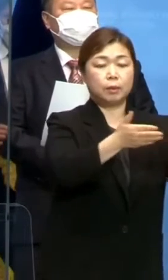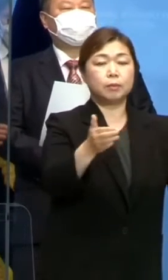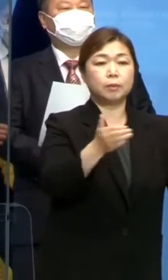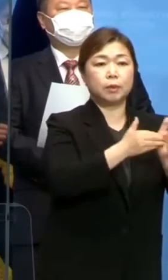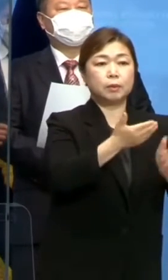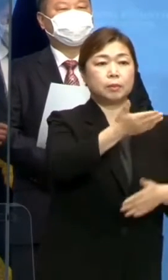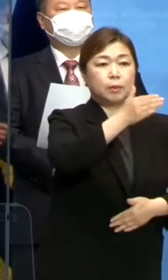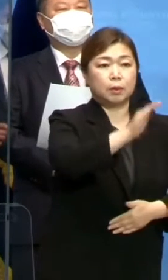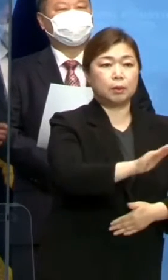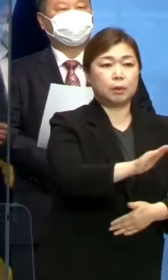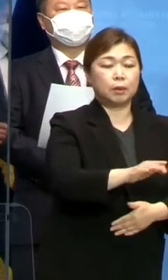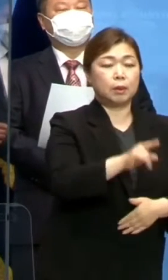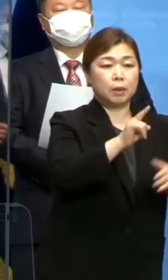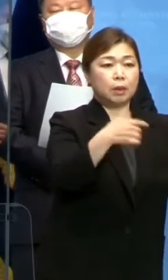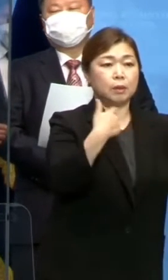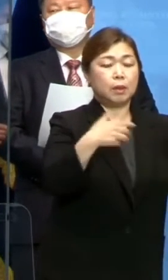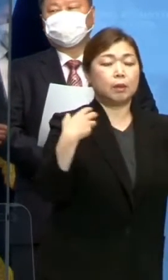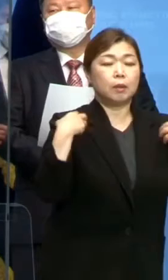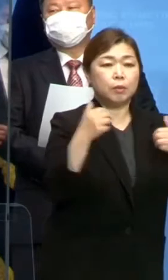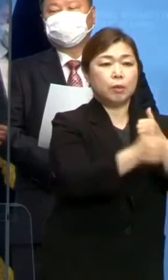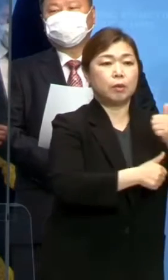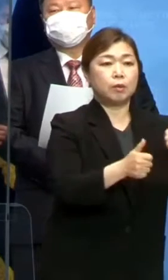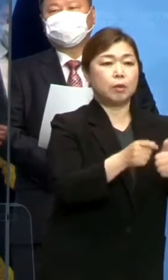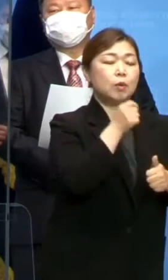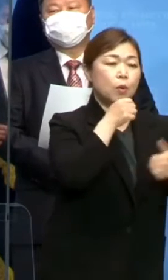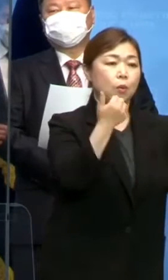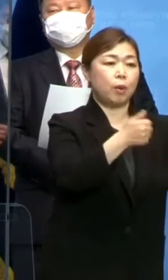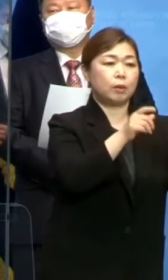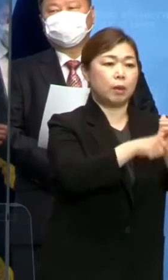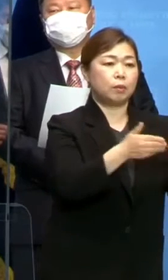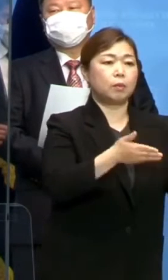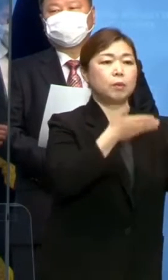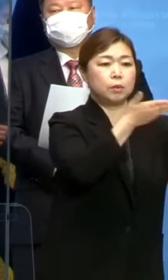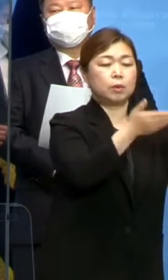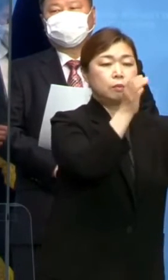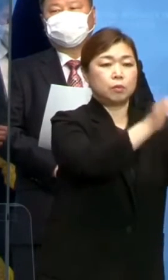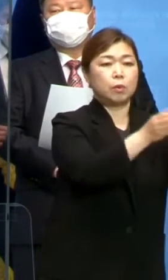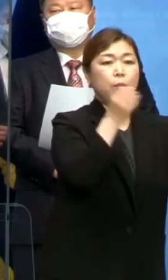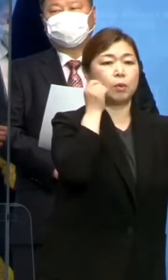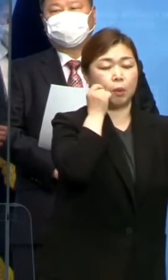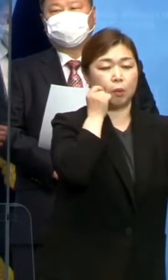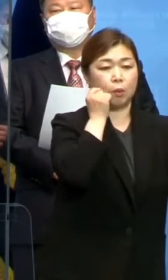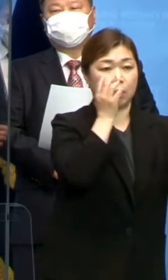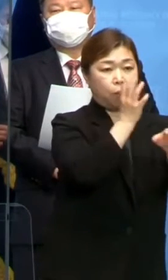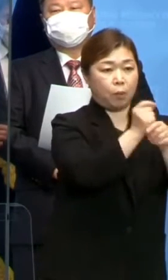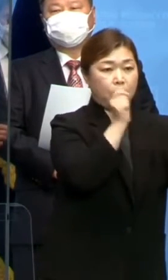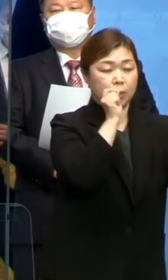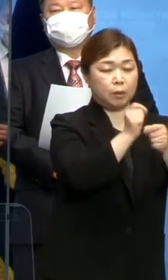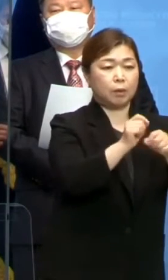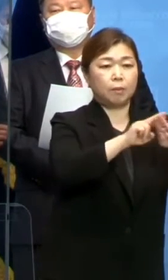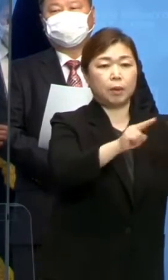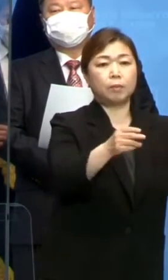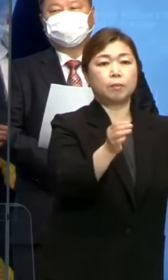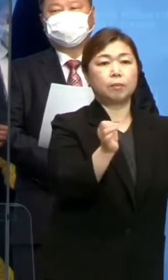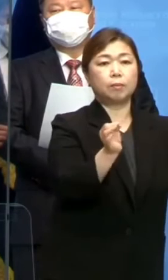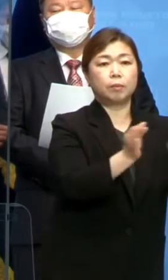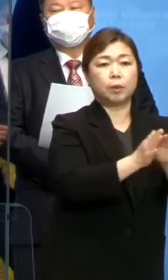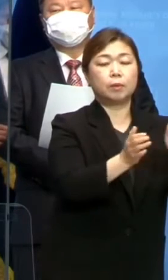되었지만 해당 상의 미소 위에서 논의조차 못한체 인기 말려 폐기된 바 있습니다